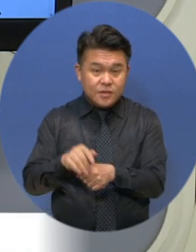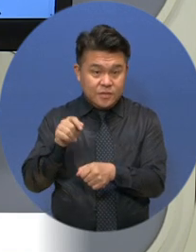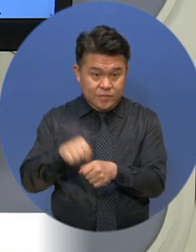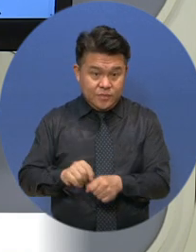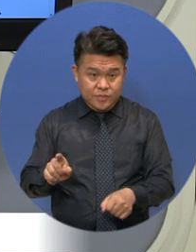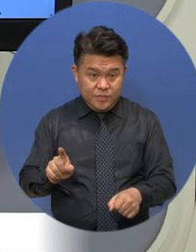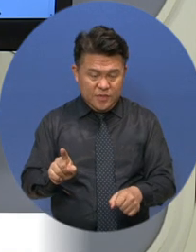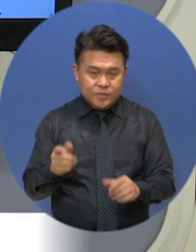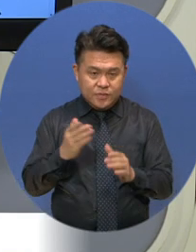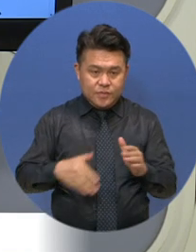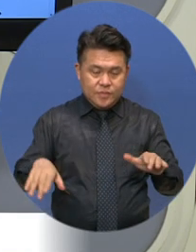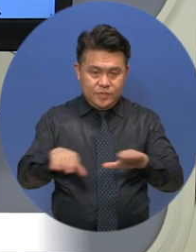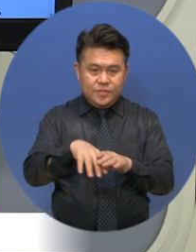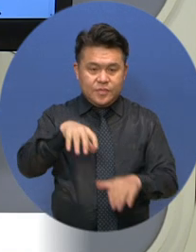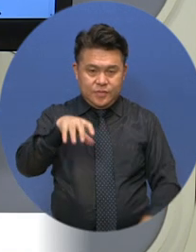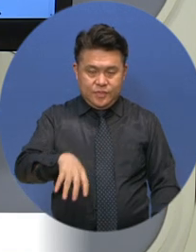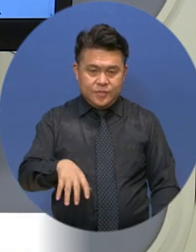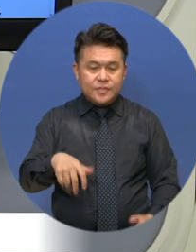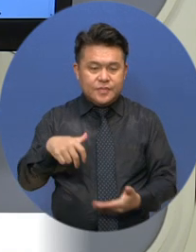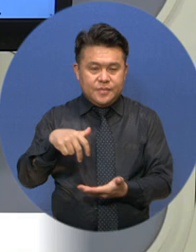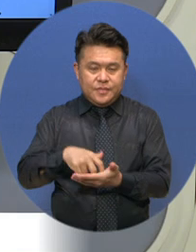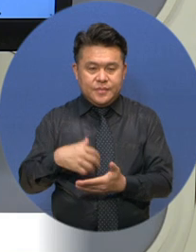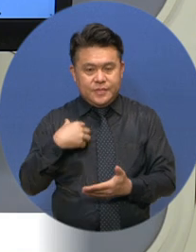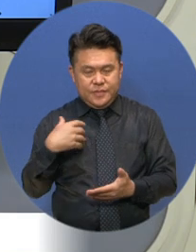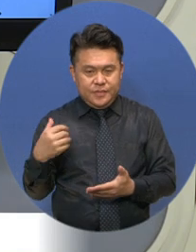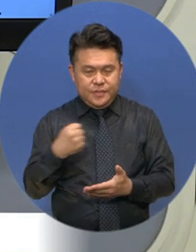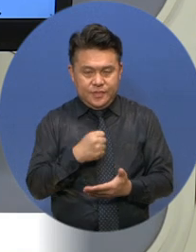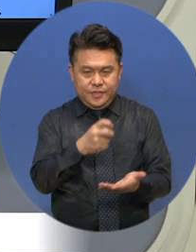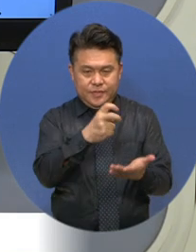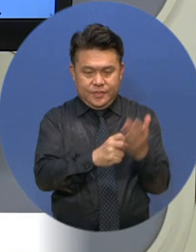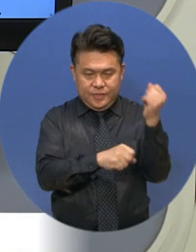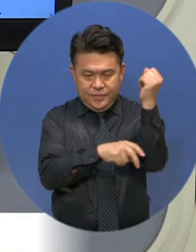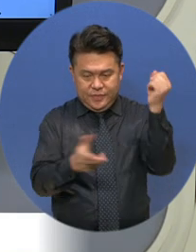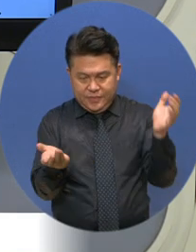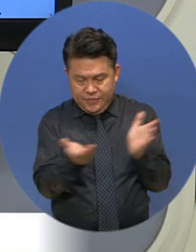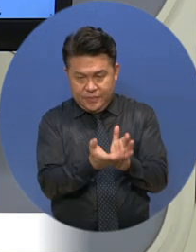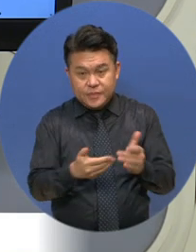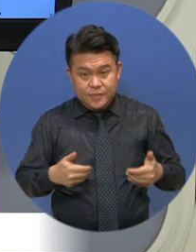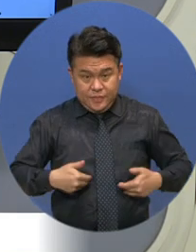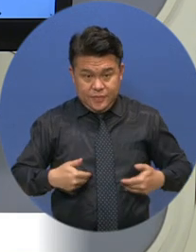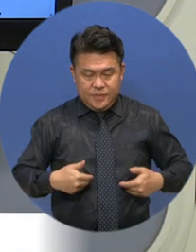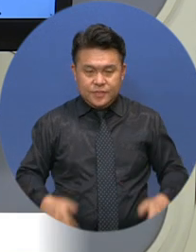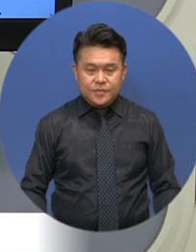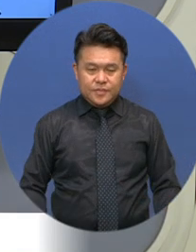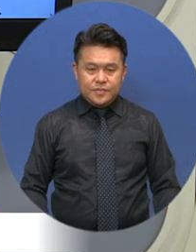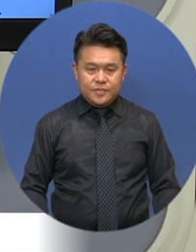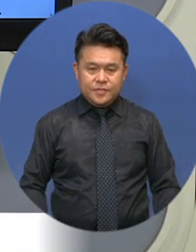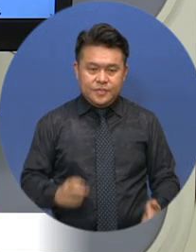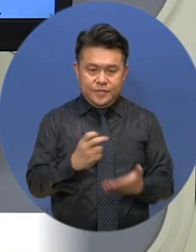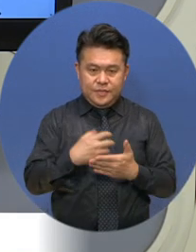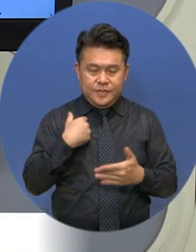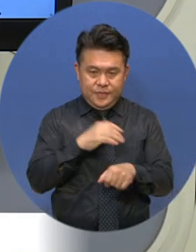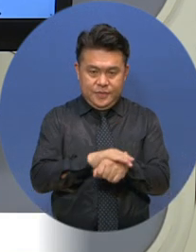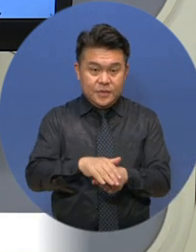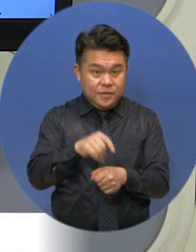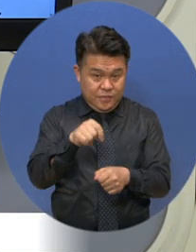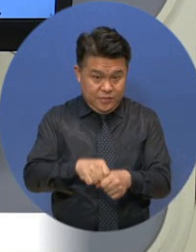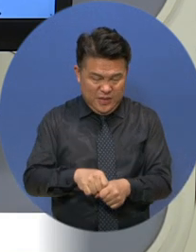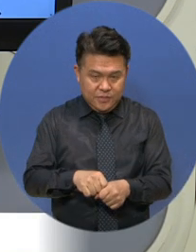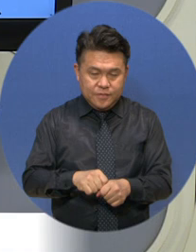있도록 공공 기관 으로서 책임감을 가지고 법정 기준을 준수해야 한다 며 법적 책무를 다할 수